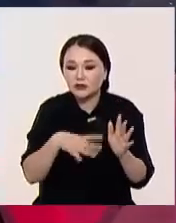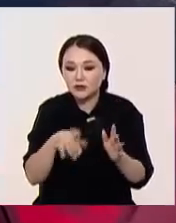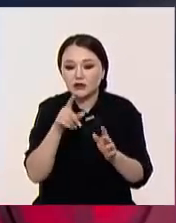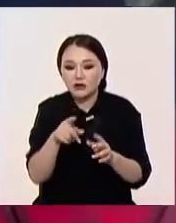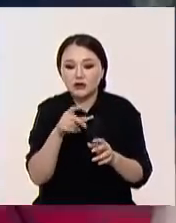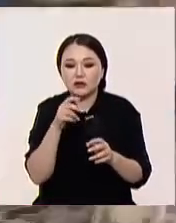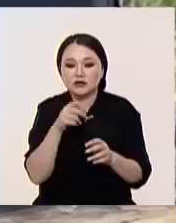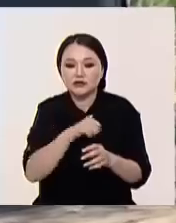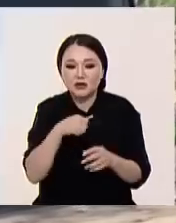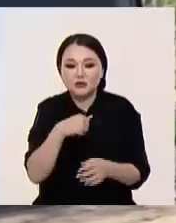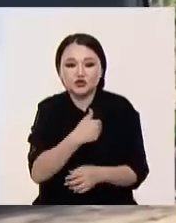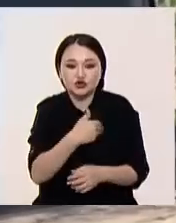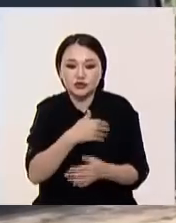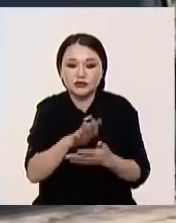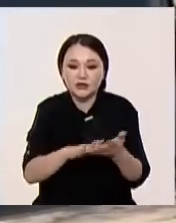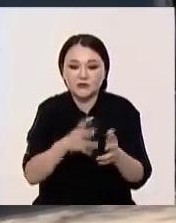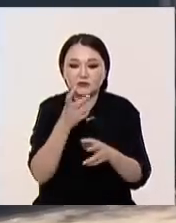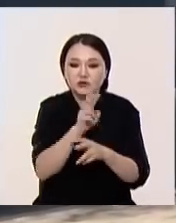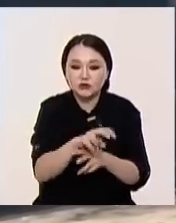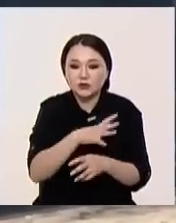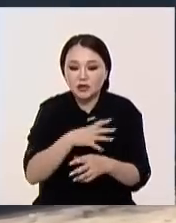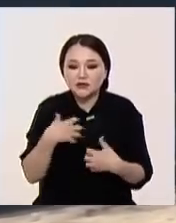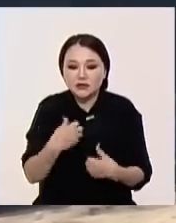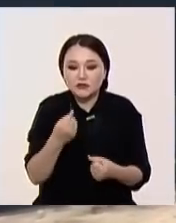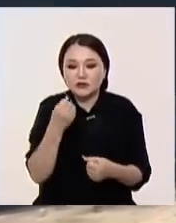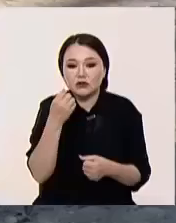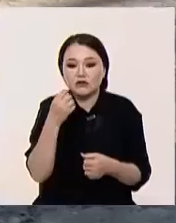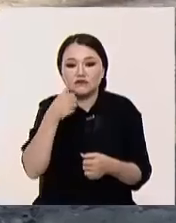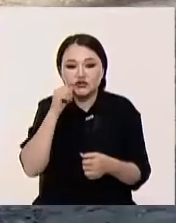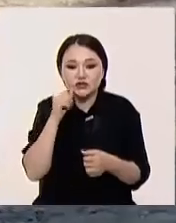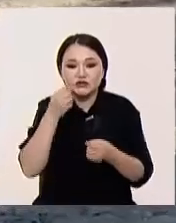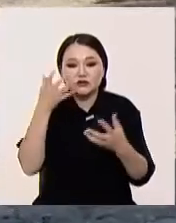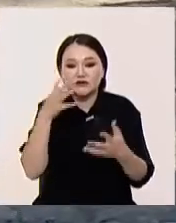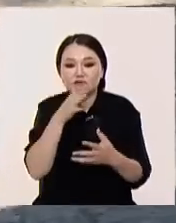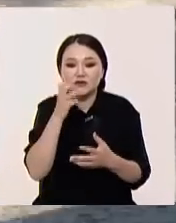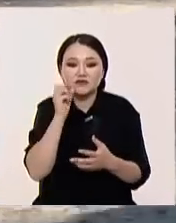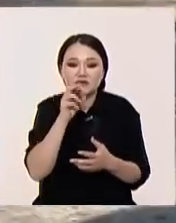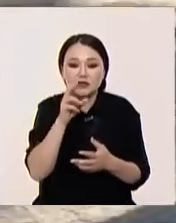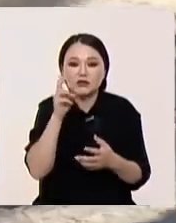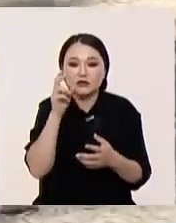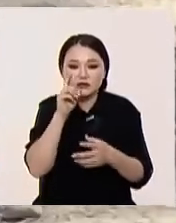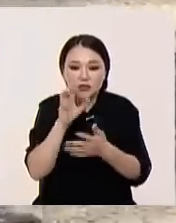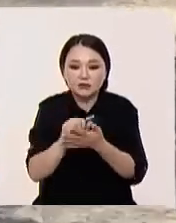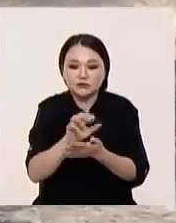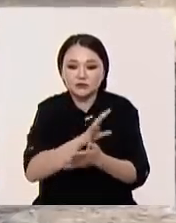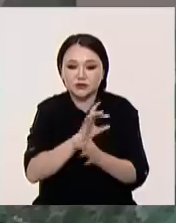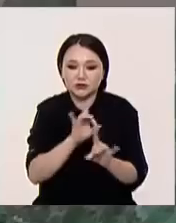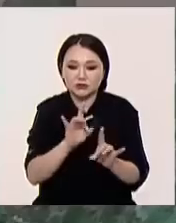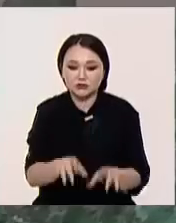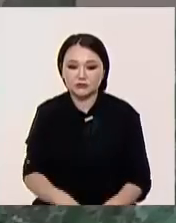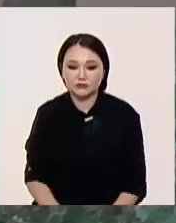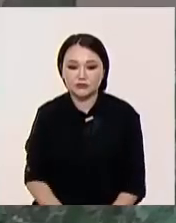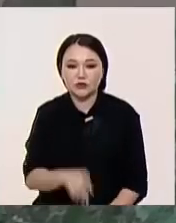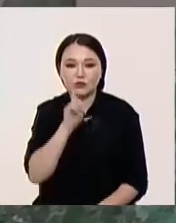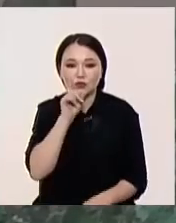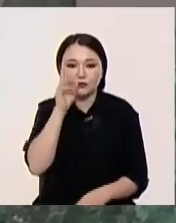арыз жазып өз еркімен келген. Ал жас жігіттің денсаулығындағы кінәратты кеше күндіз сағат 12-лер шамасында байқадық деп отыр. Жас